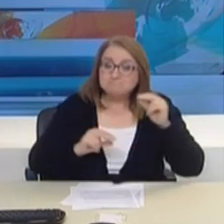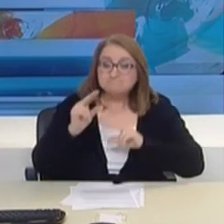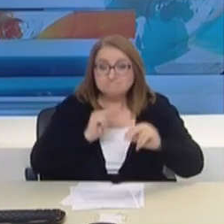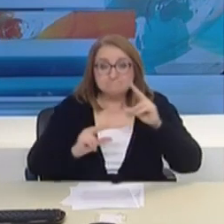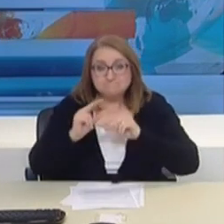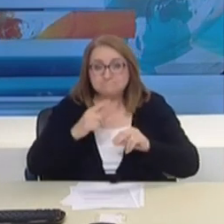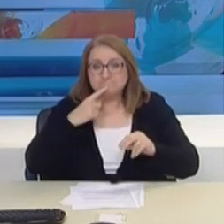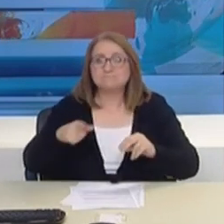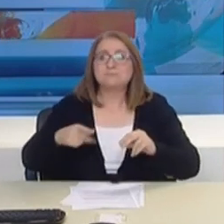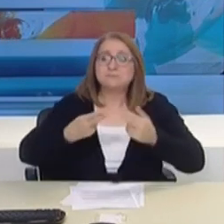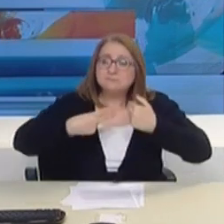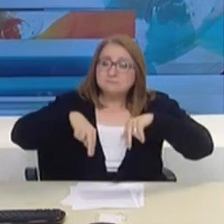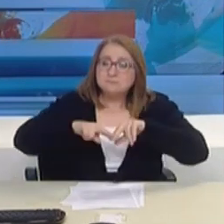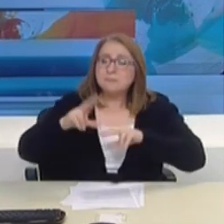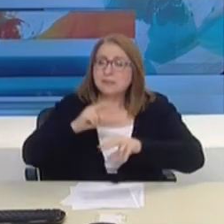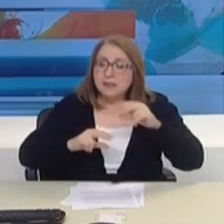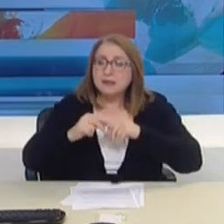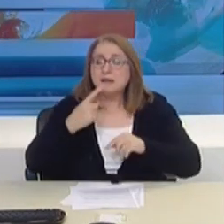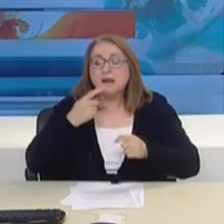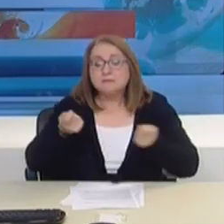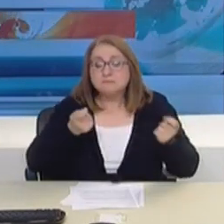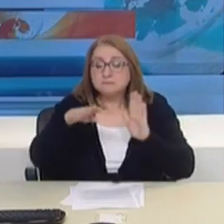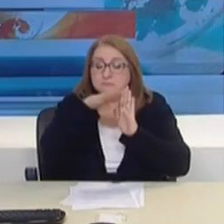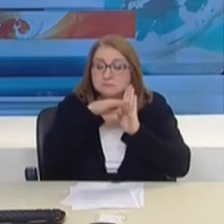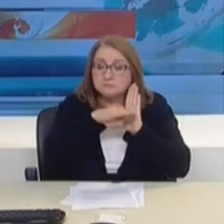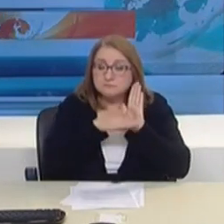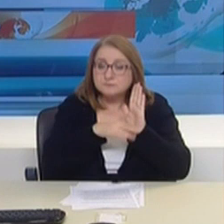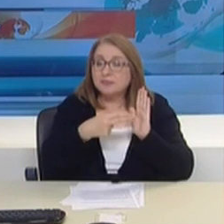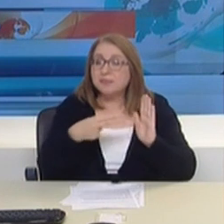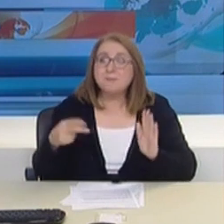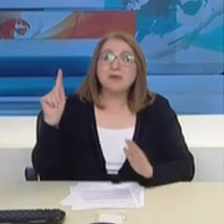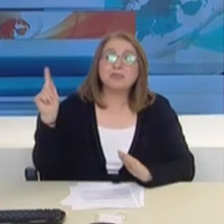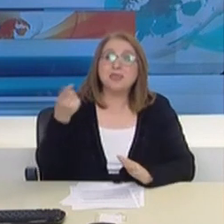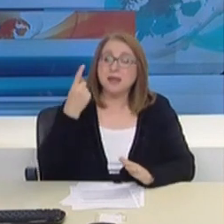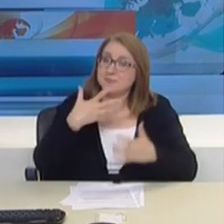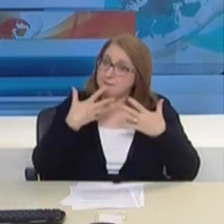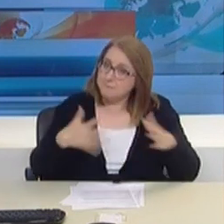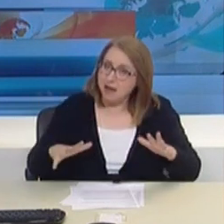την Ελληνική Εταιρεία Λοιμόξεων και έχει δώσει κατευθυντήριες οδηγίες στους γιατρούς για το ποιος και τι